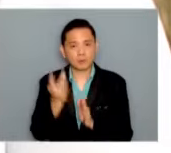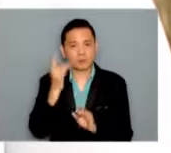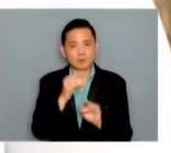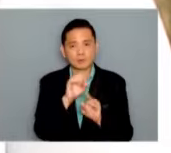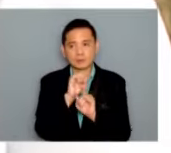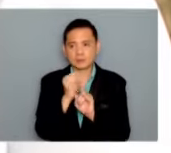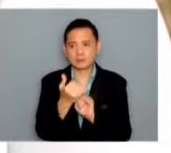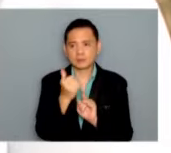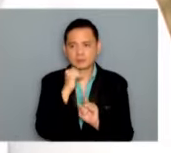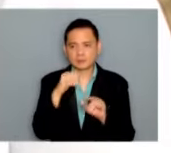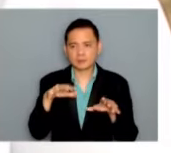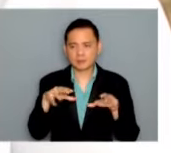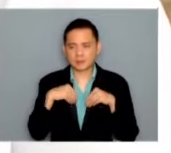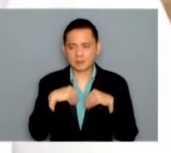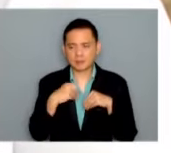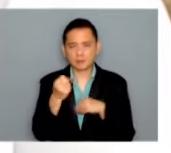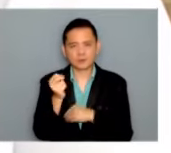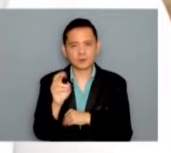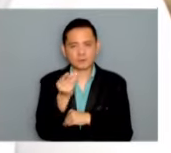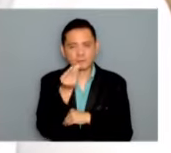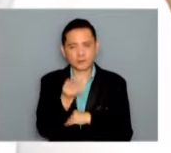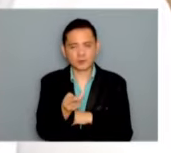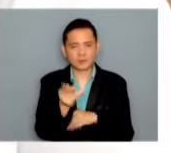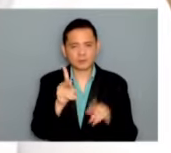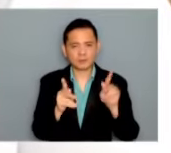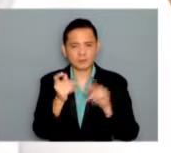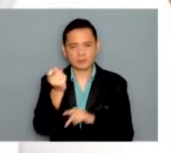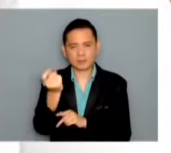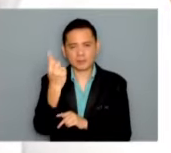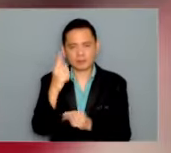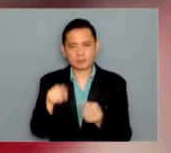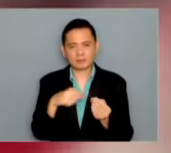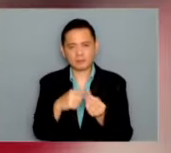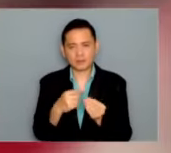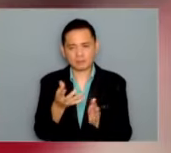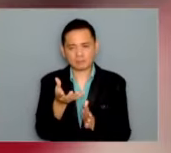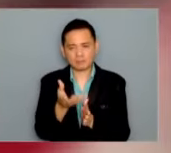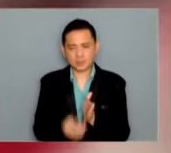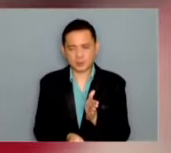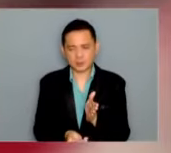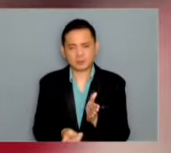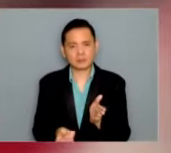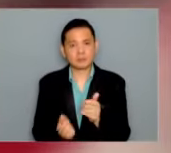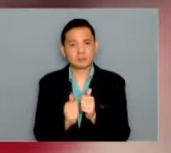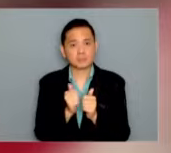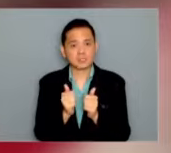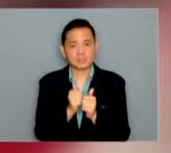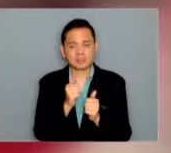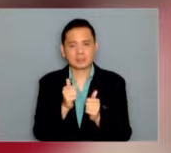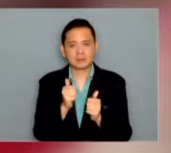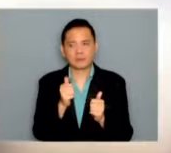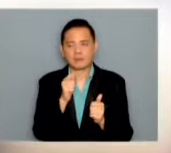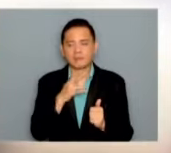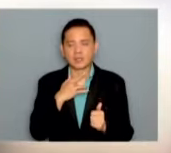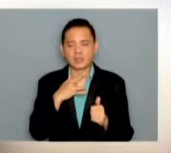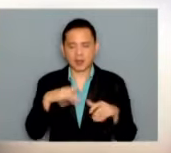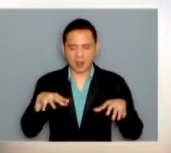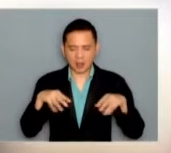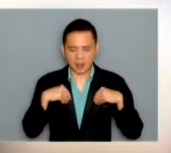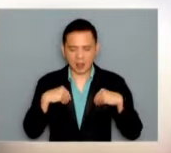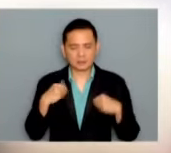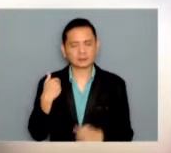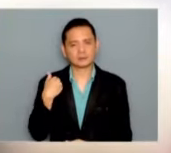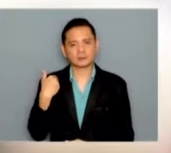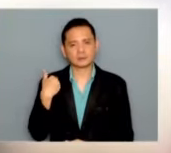lang nakakaintindi dun sa nangyaring loss dun sa tao, wala talagang masyadong closure na acceptable. So